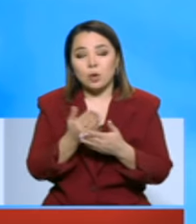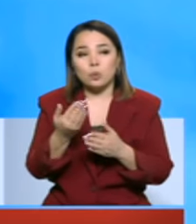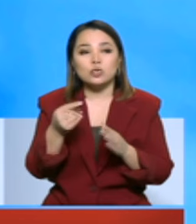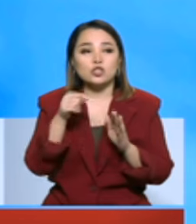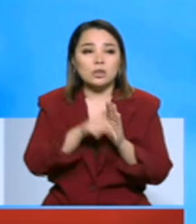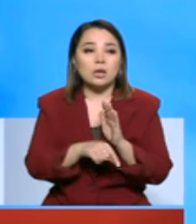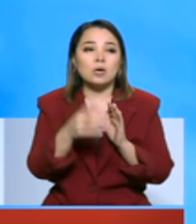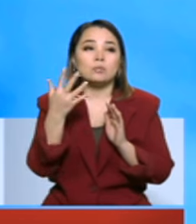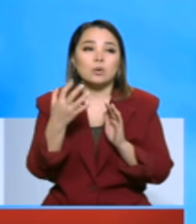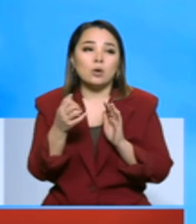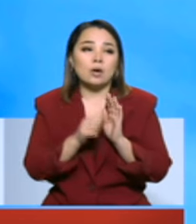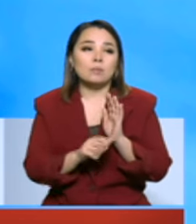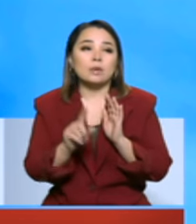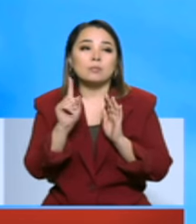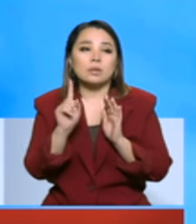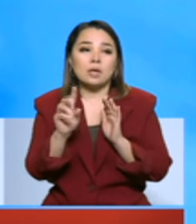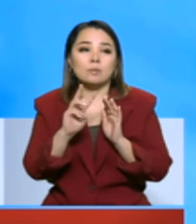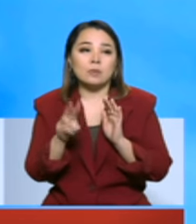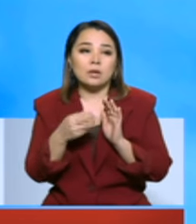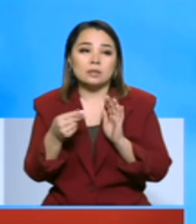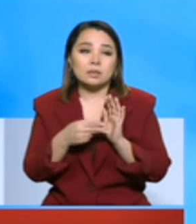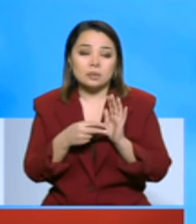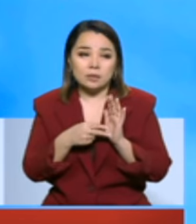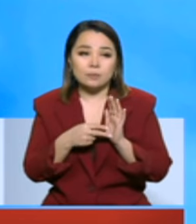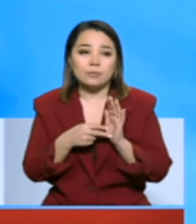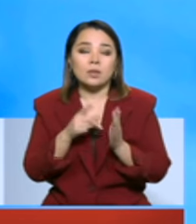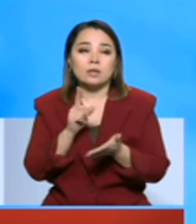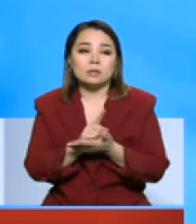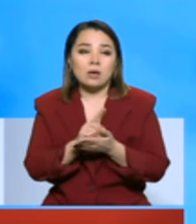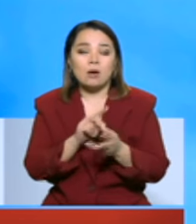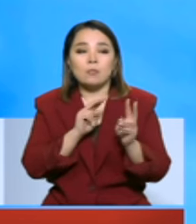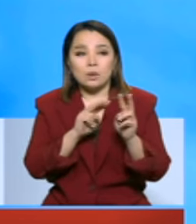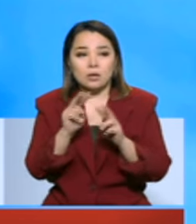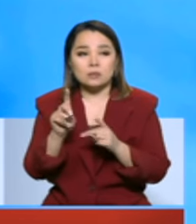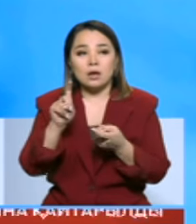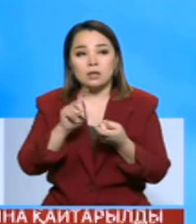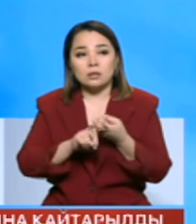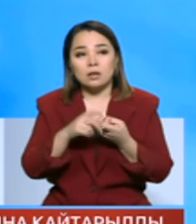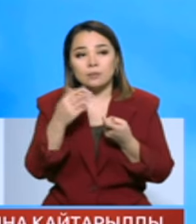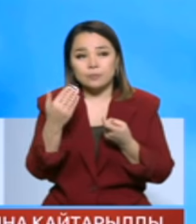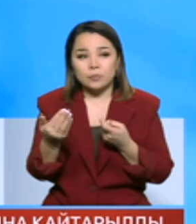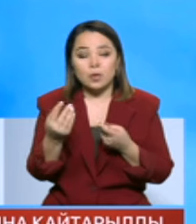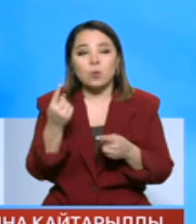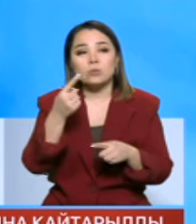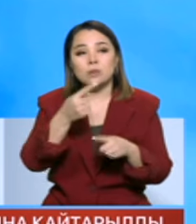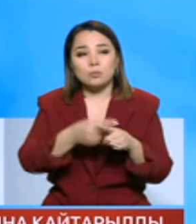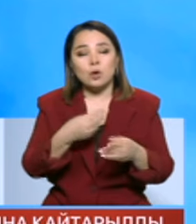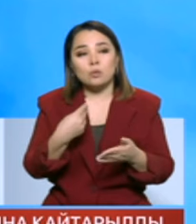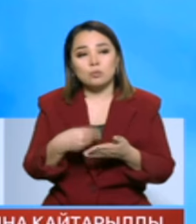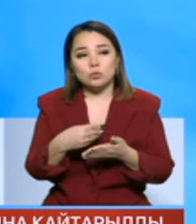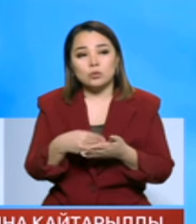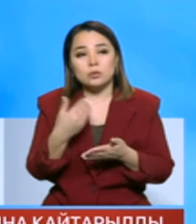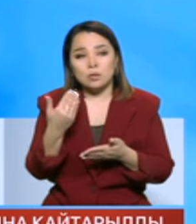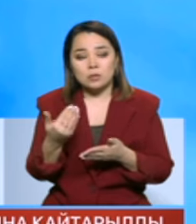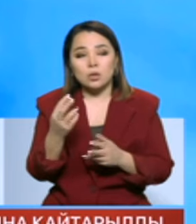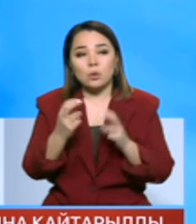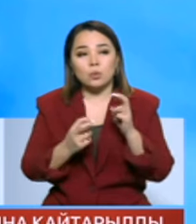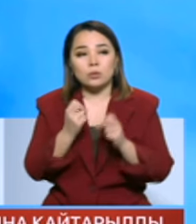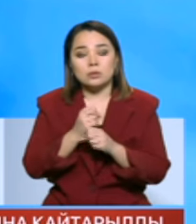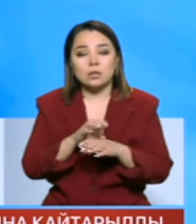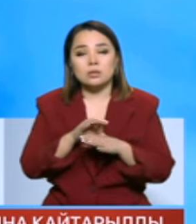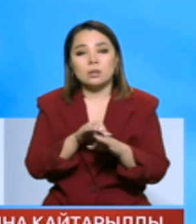ішінде 561 миллиард теңге салық бақылау арқасында қосымша бюджетке